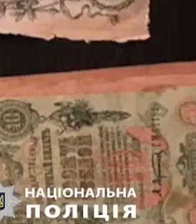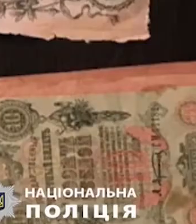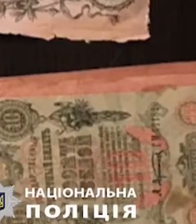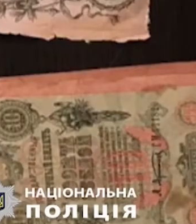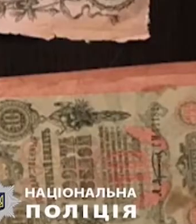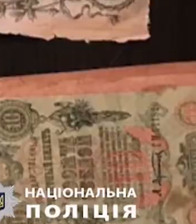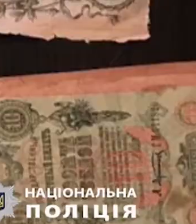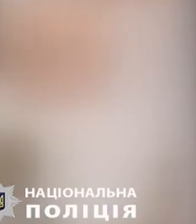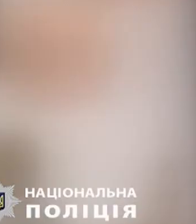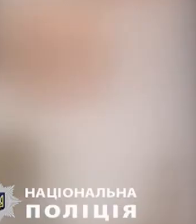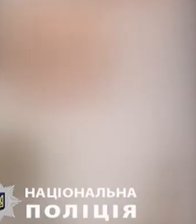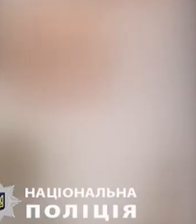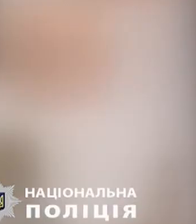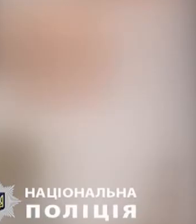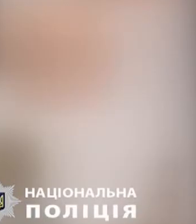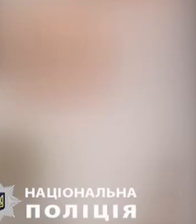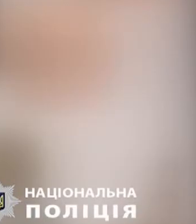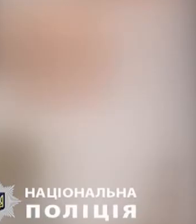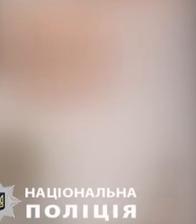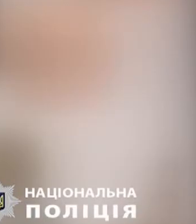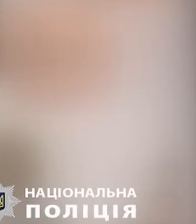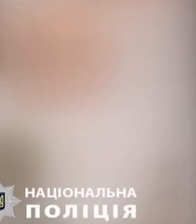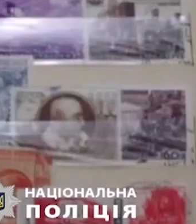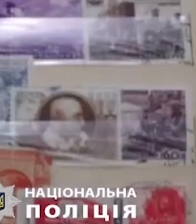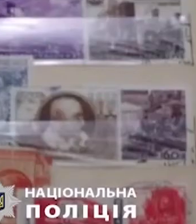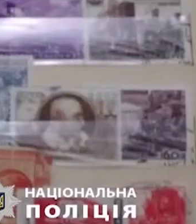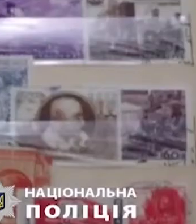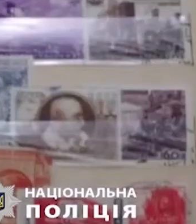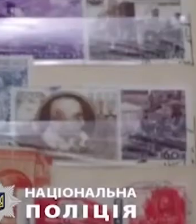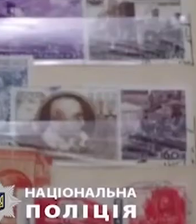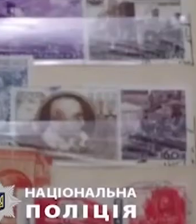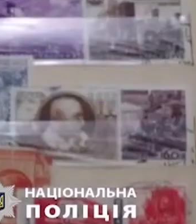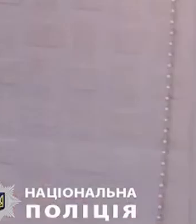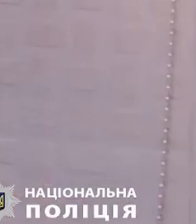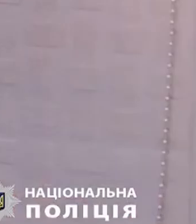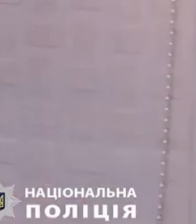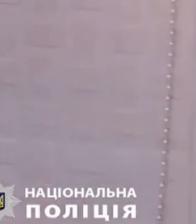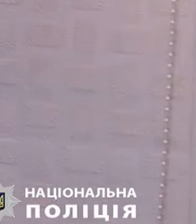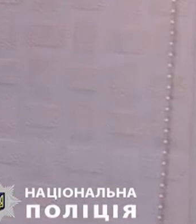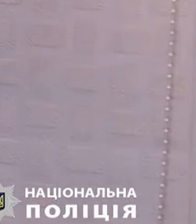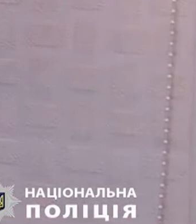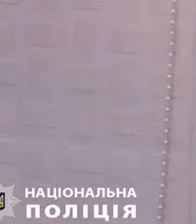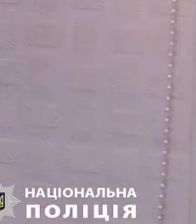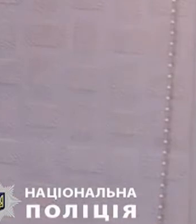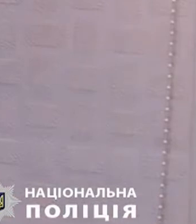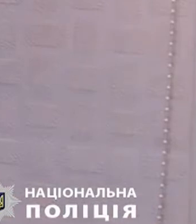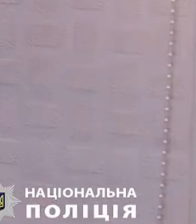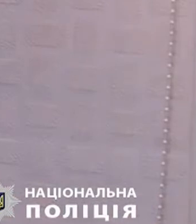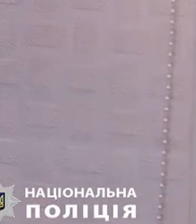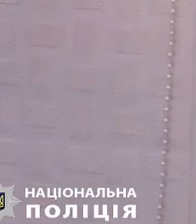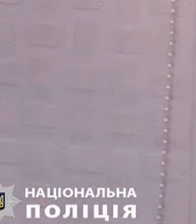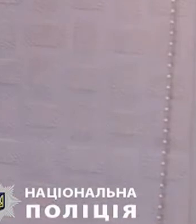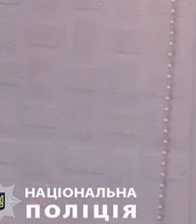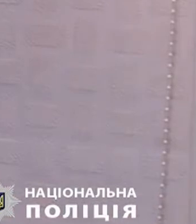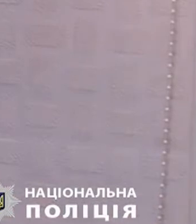колекцію марок, старовинних монет та інших цінних речей, походження яких зловмисниця повідомити не може. Наразі